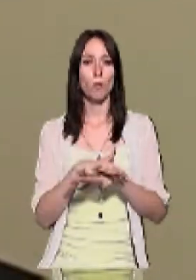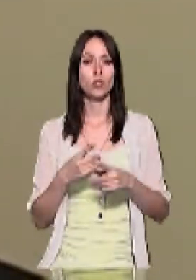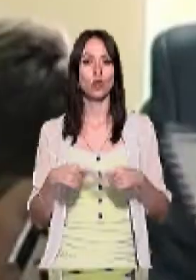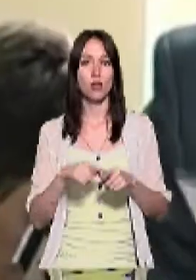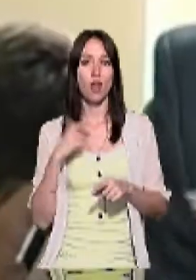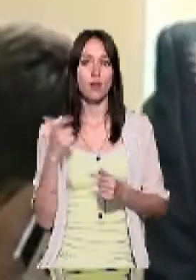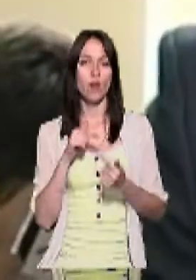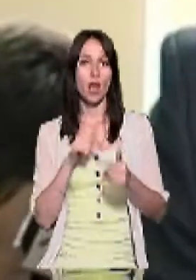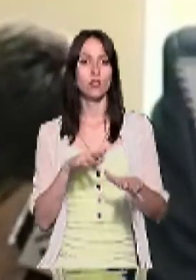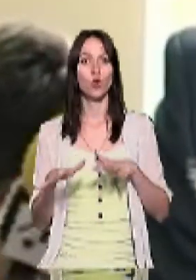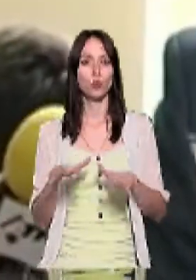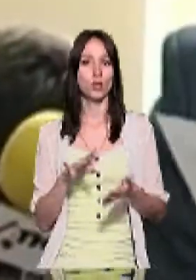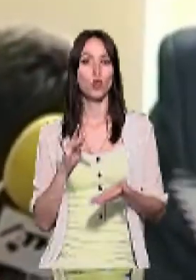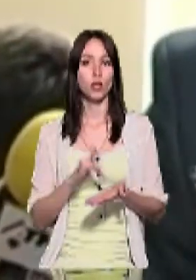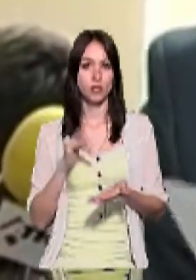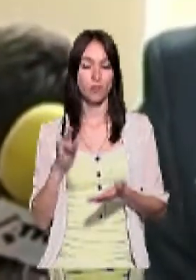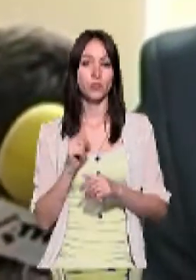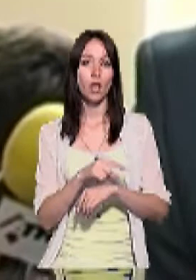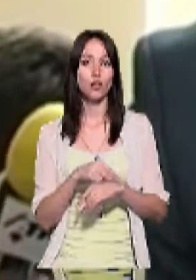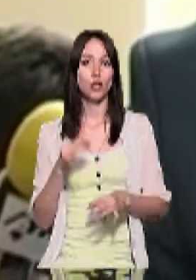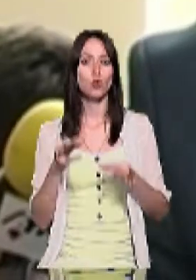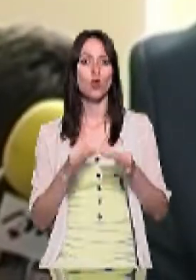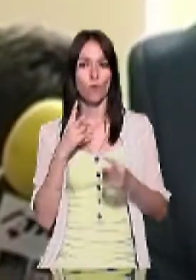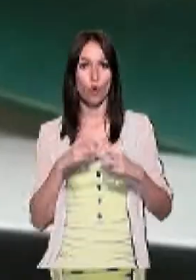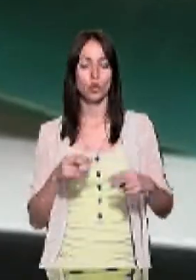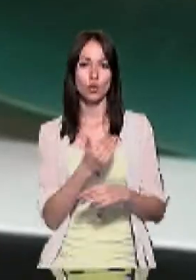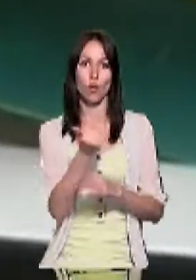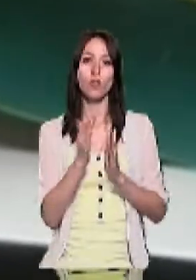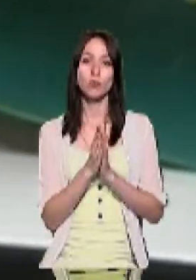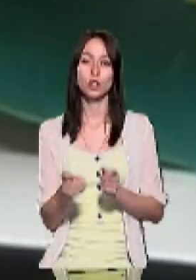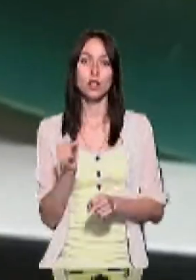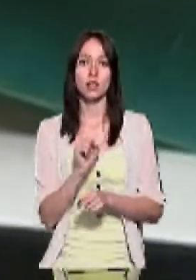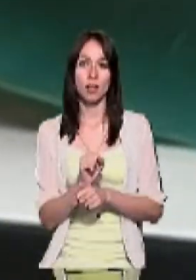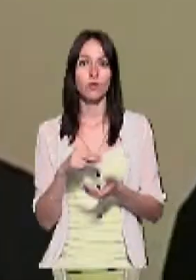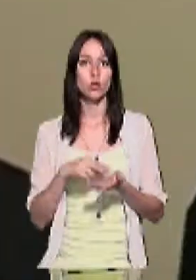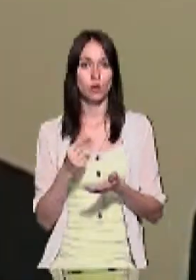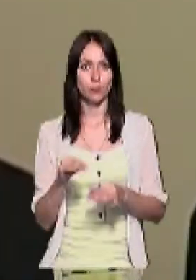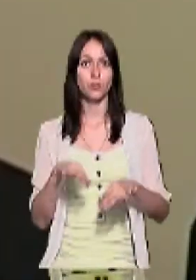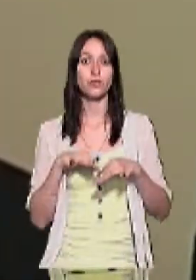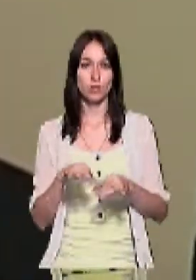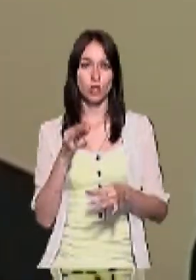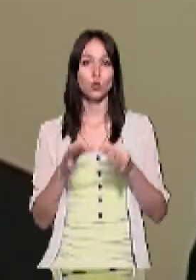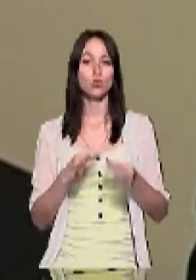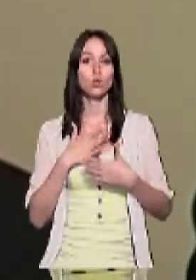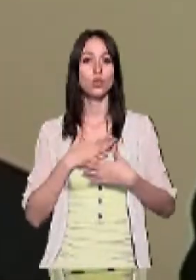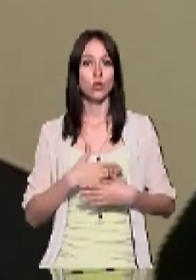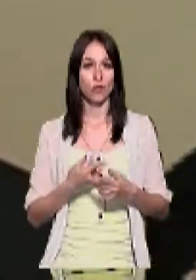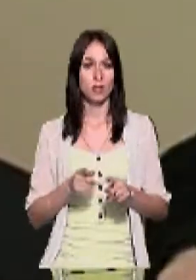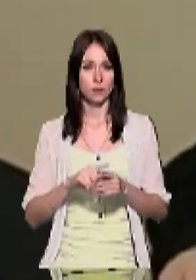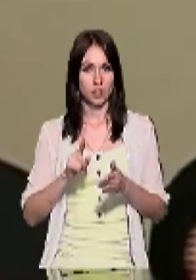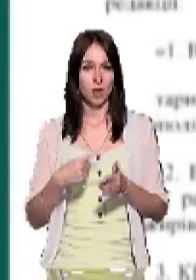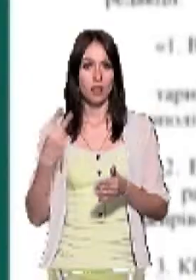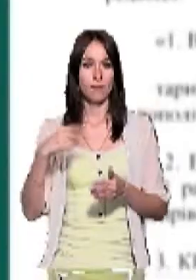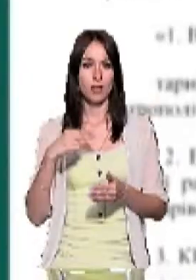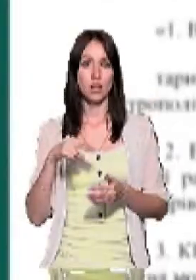організації «Харківський антикорупційний центр». На час судового розгляду вони просили зупинити дію тарифів. Суд цю вимогу задовольнив.